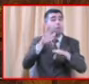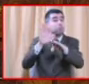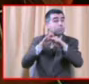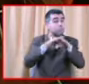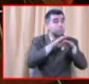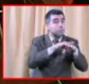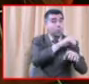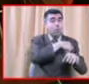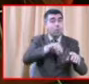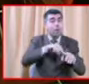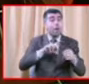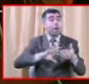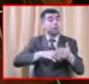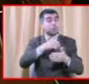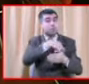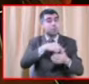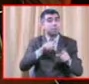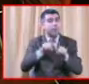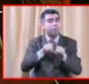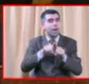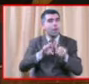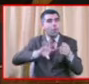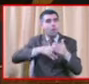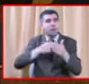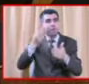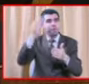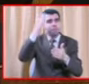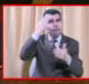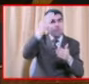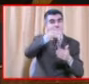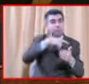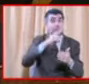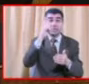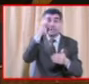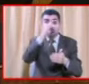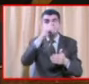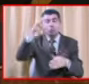أن تعود هناك توعية شاملة لجميع المواطنين، وتكون